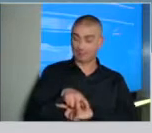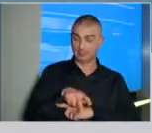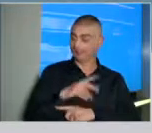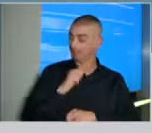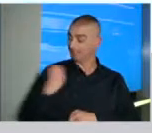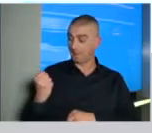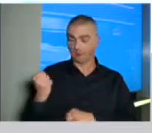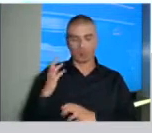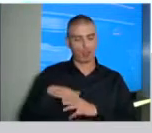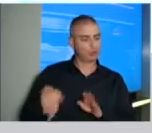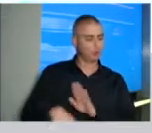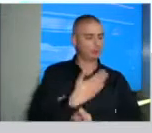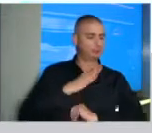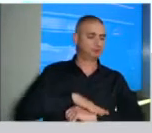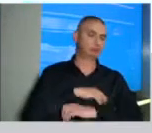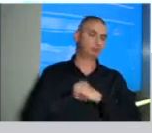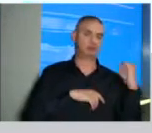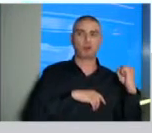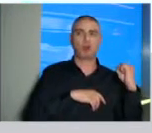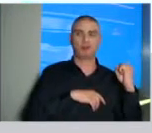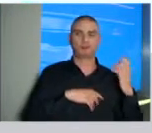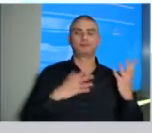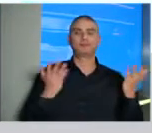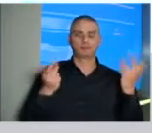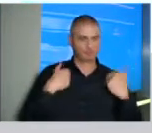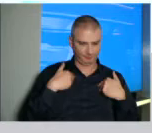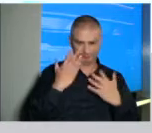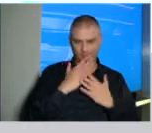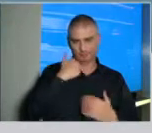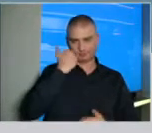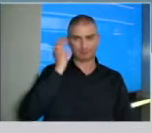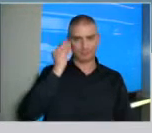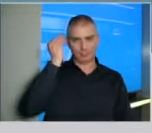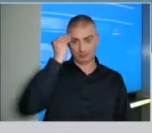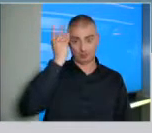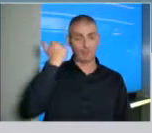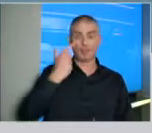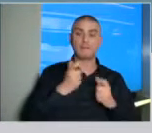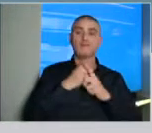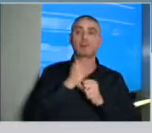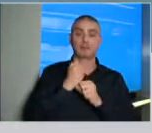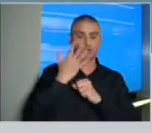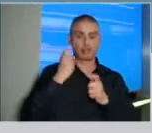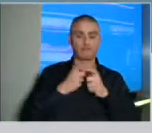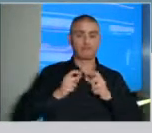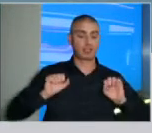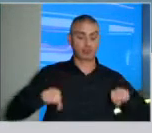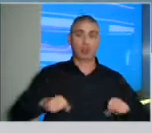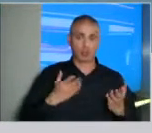אחת, כן, הג'וב הופך אותם לשמאלנים בצורה שונה. תשמע, אנחנו מספיק מבוגרים כדי לזכור שפעם מפלגת העבודה הייתה מפלגת